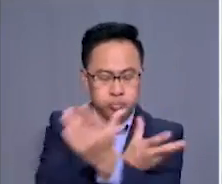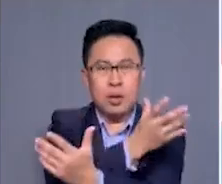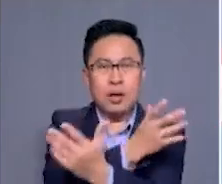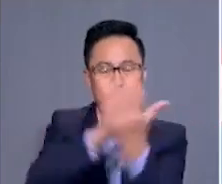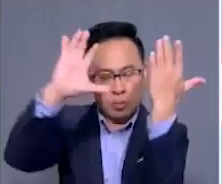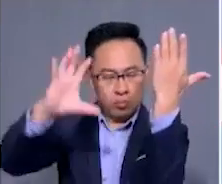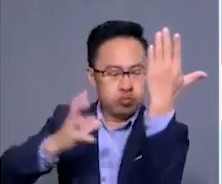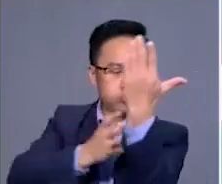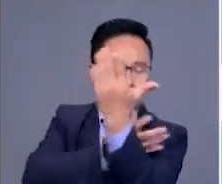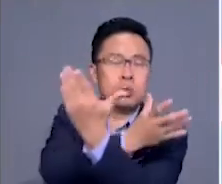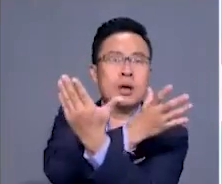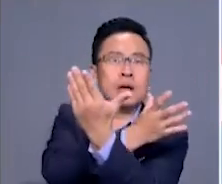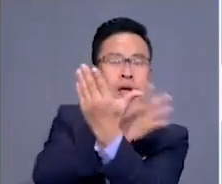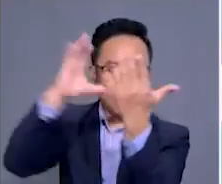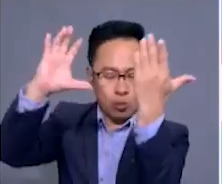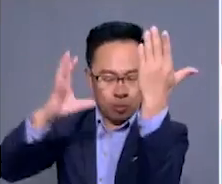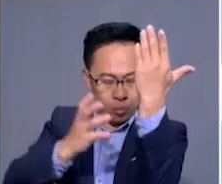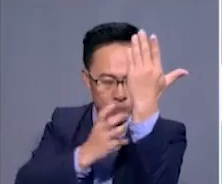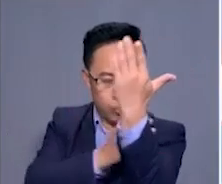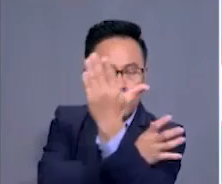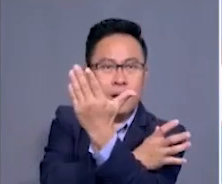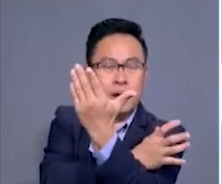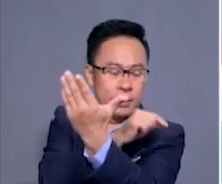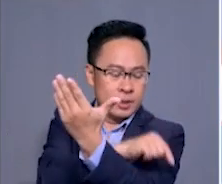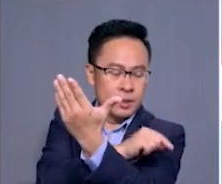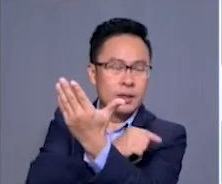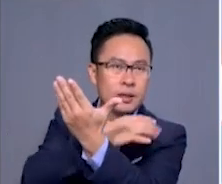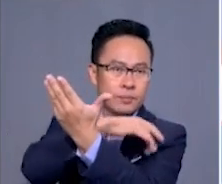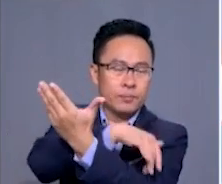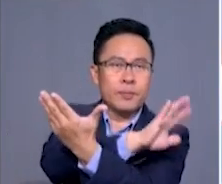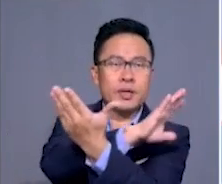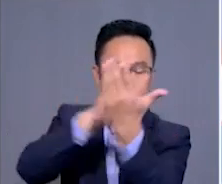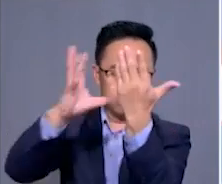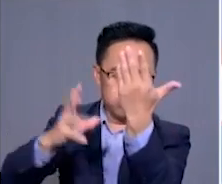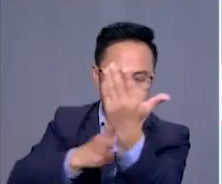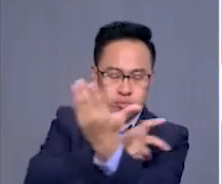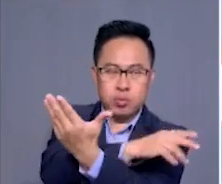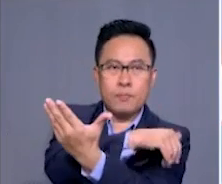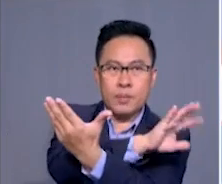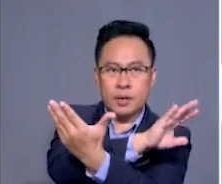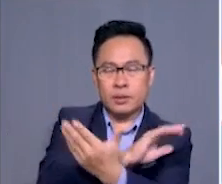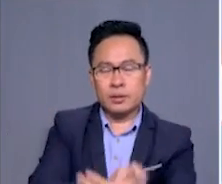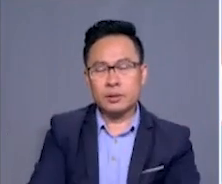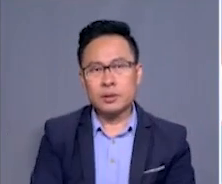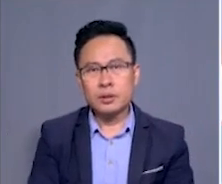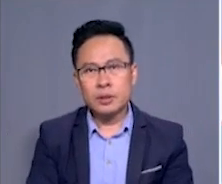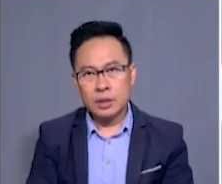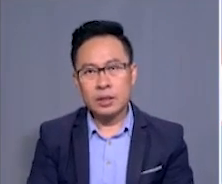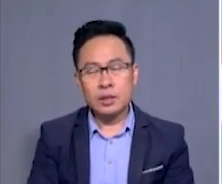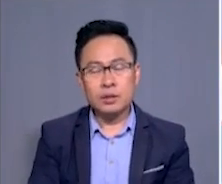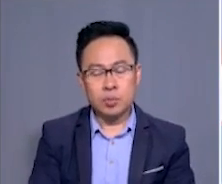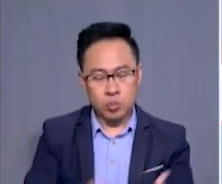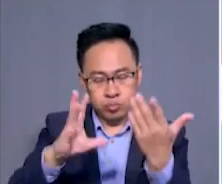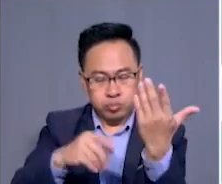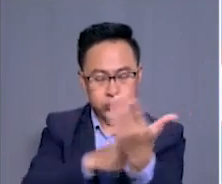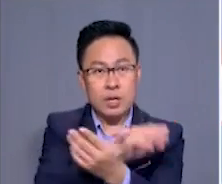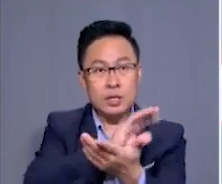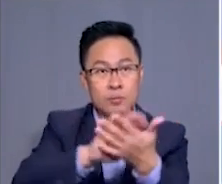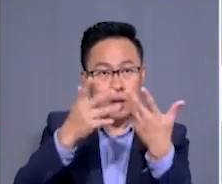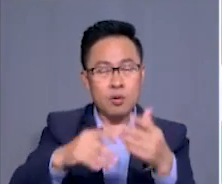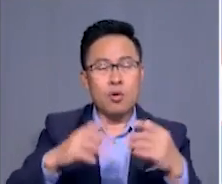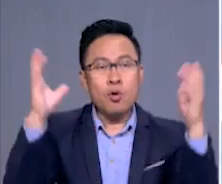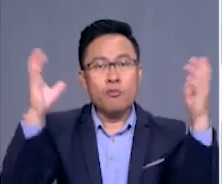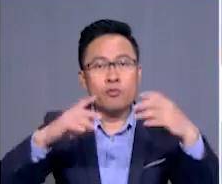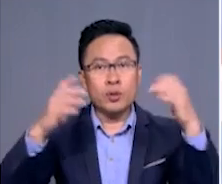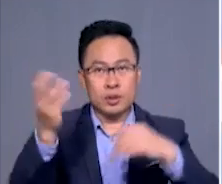วันที่5เนี่ยมันพายุจะเคลื่อนลงสู่ทะเลอันดามันนะครับอีกฝั่งหนึ่งก็จะทำให้ฝ